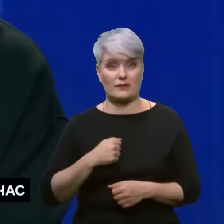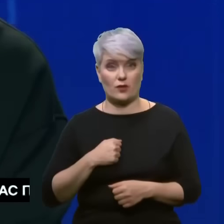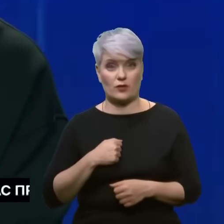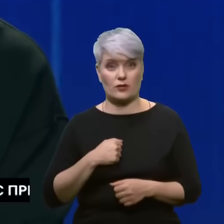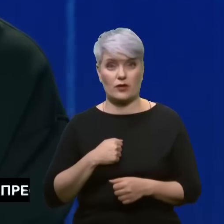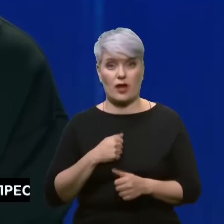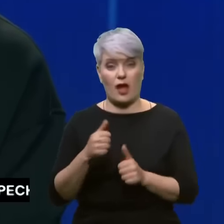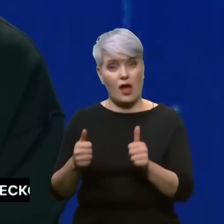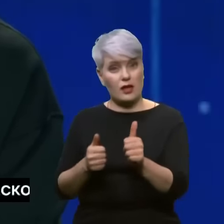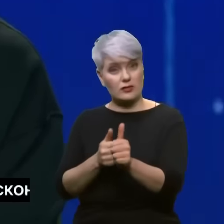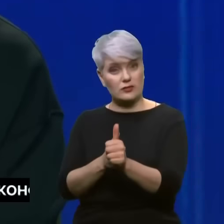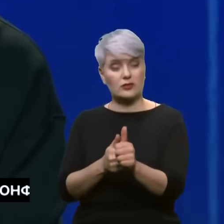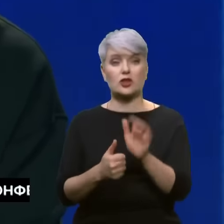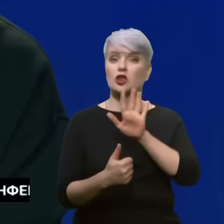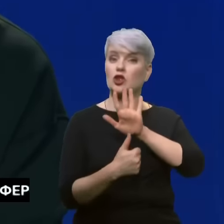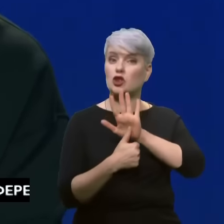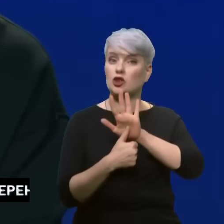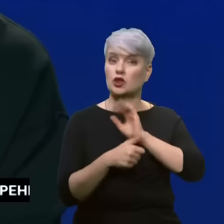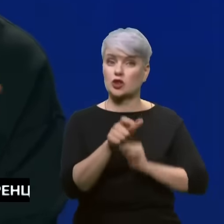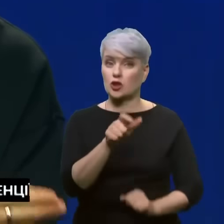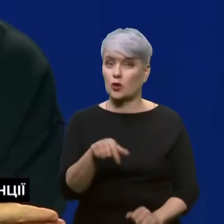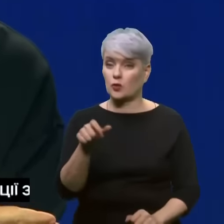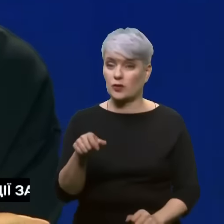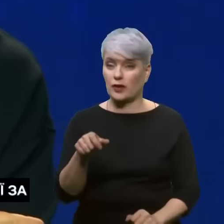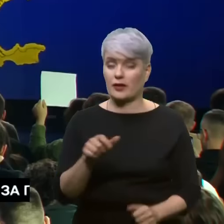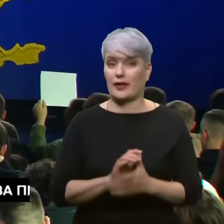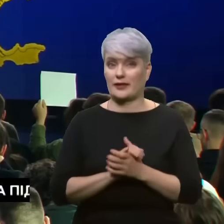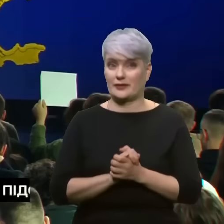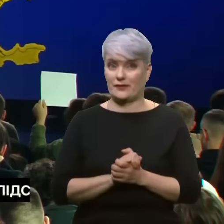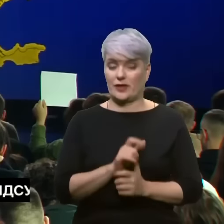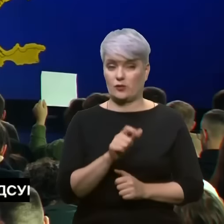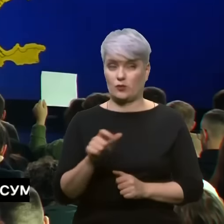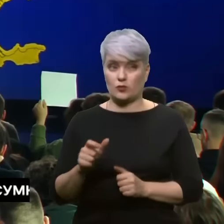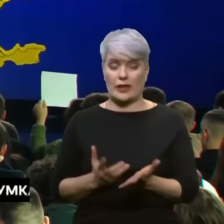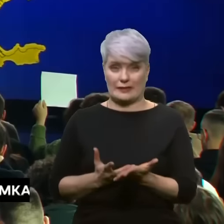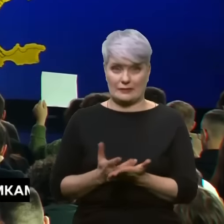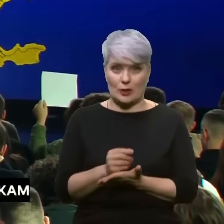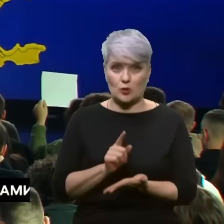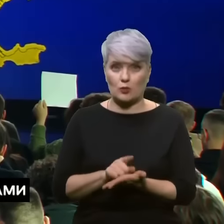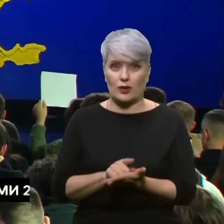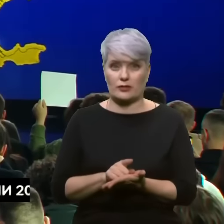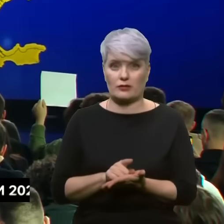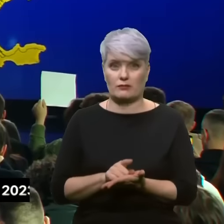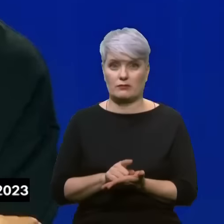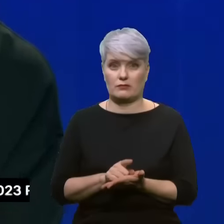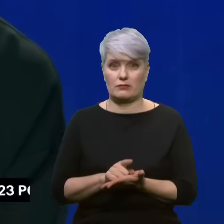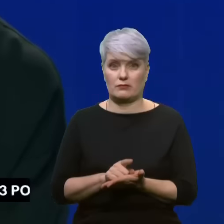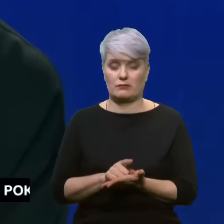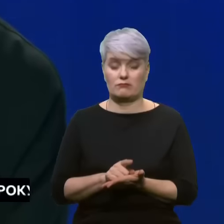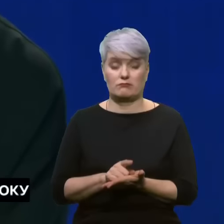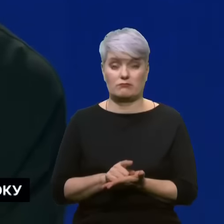людей. Це 6 людей в цивільному житті, які сплачують податки. І